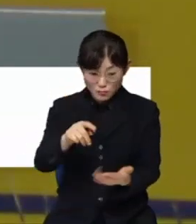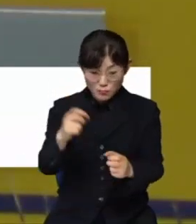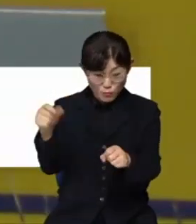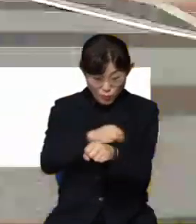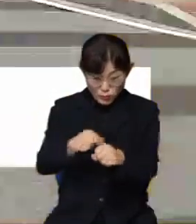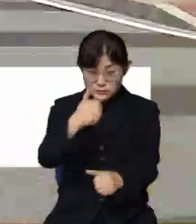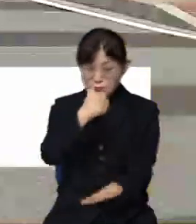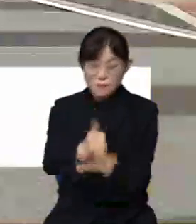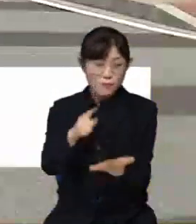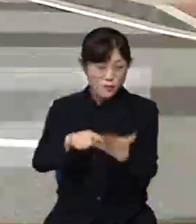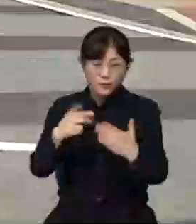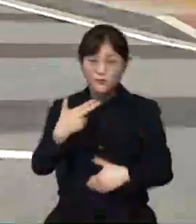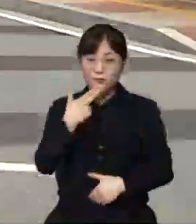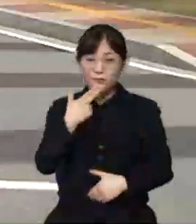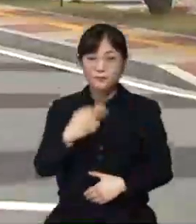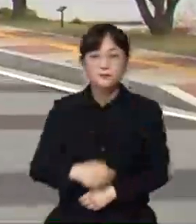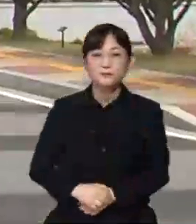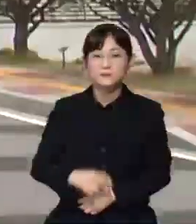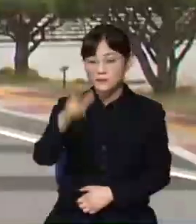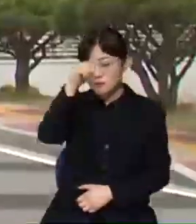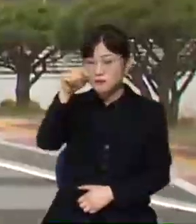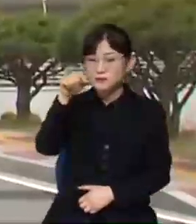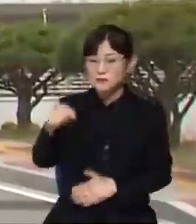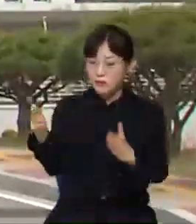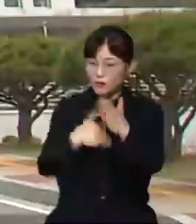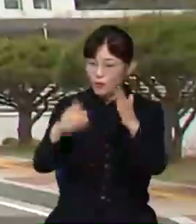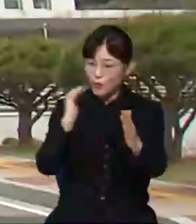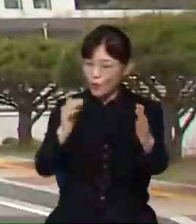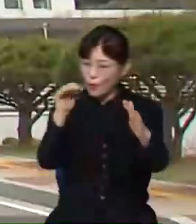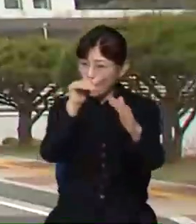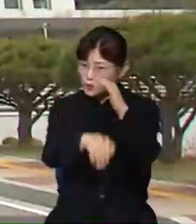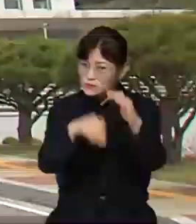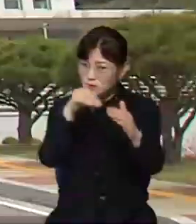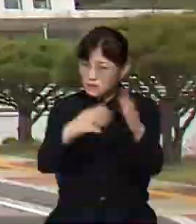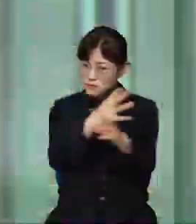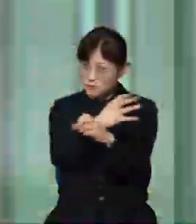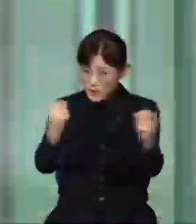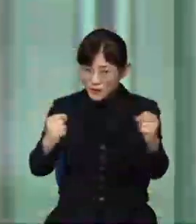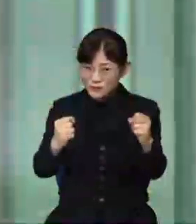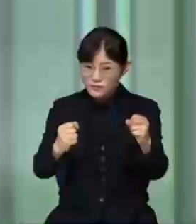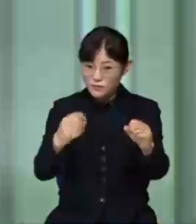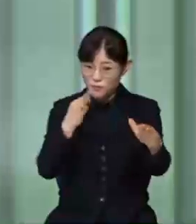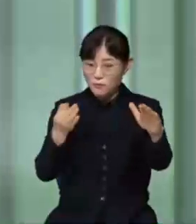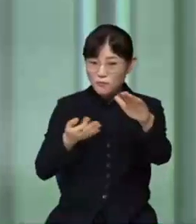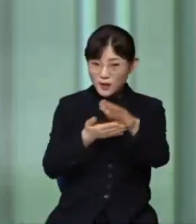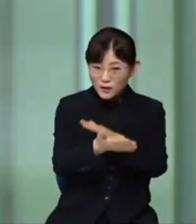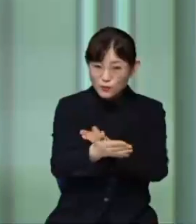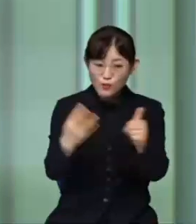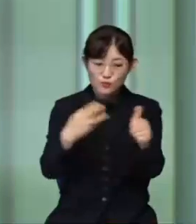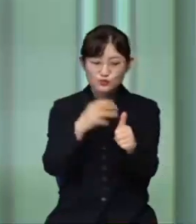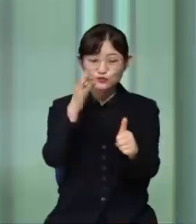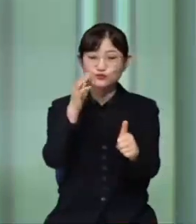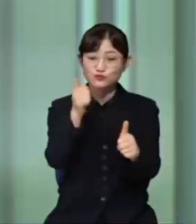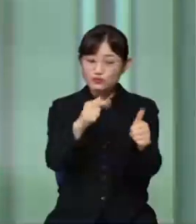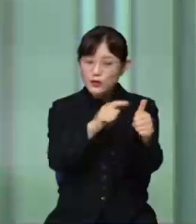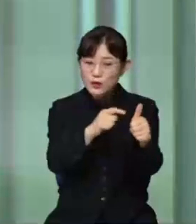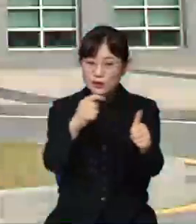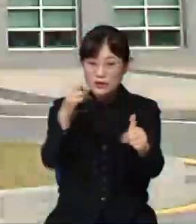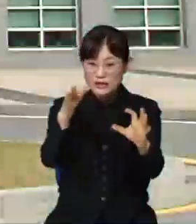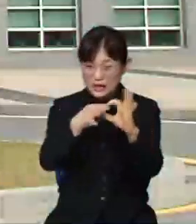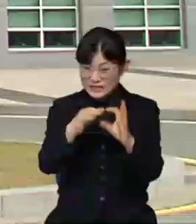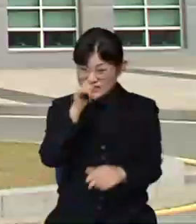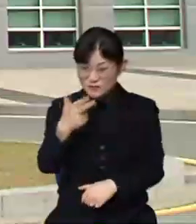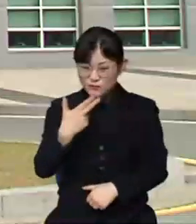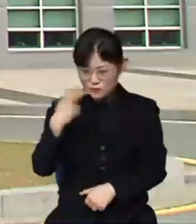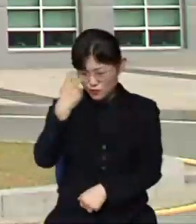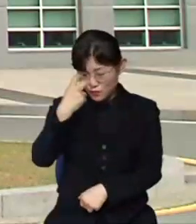다른 의견도 없고. 경찰이 관급계약 수주를 대가로 전달된 돈과 김 군수와의 관련성에 수사력을 집중하고 있는